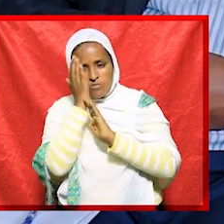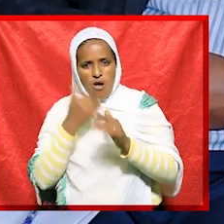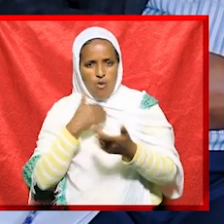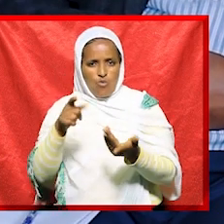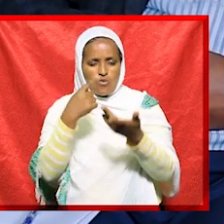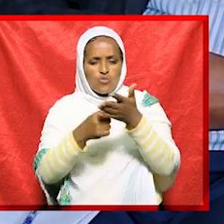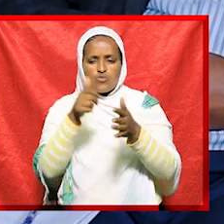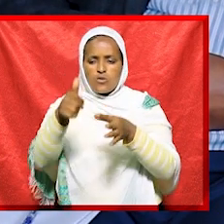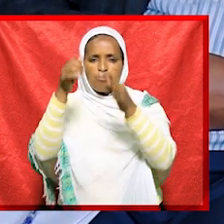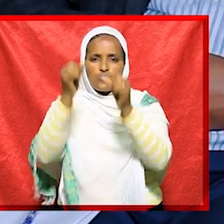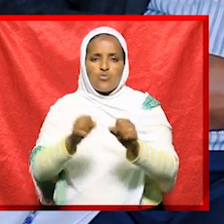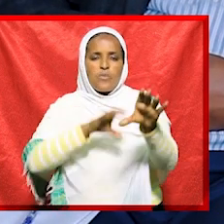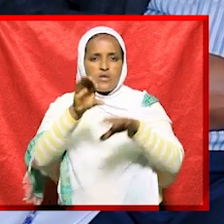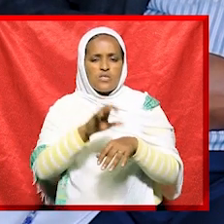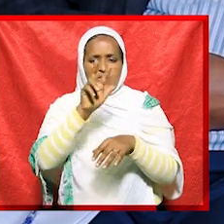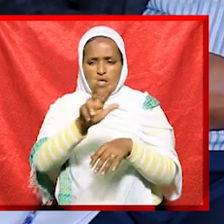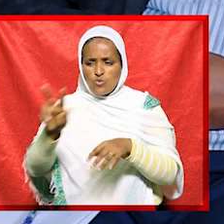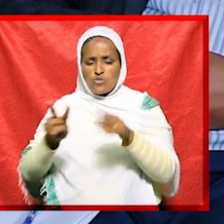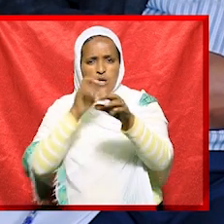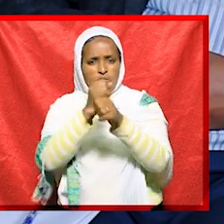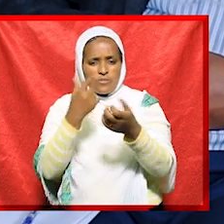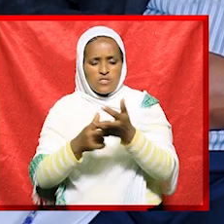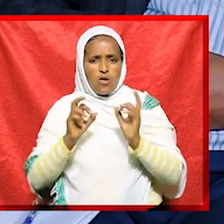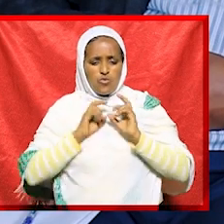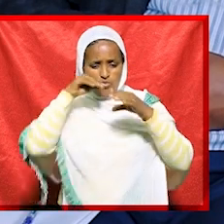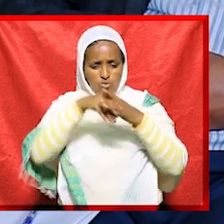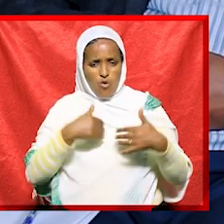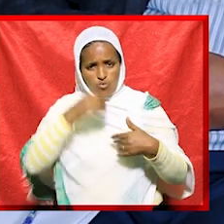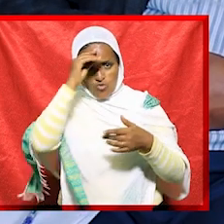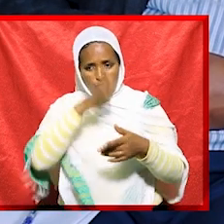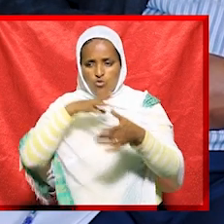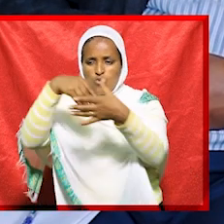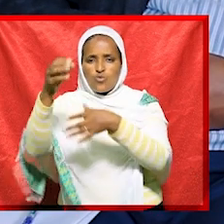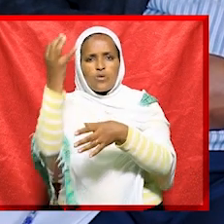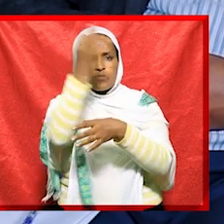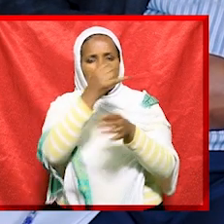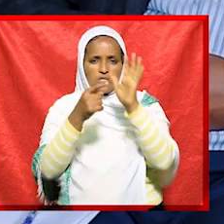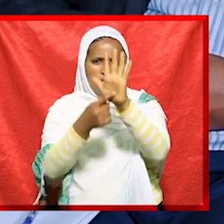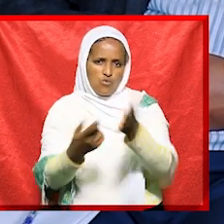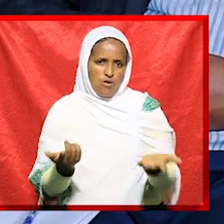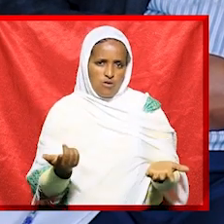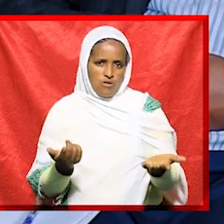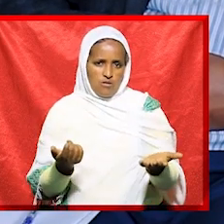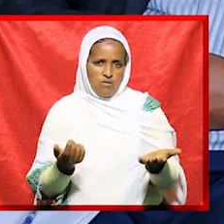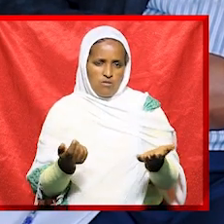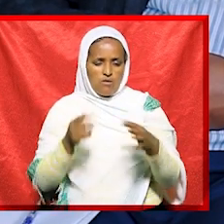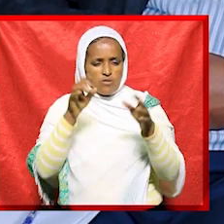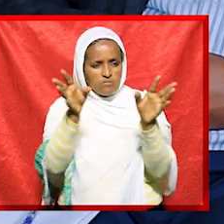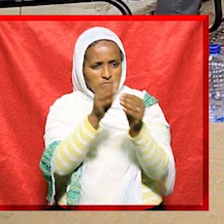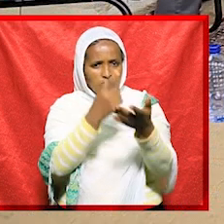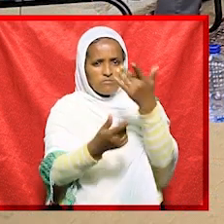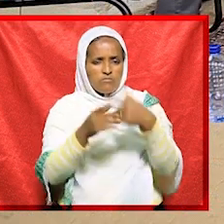እነዛ ራሳቸውን እንዲችሉ የሚያደርግ 32 ዓመት በዛ ህይወት ውስጥ ያሉ ሰዎች እኮ ወጥተው ለምስክርነት ታይተዋል። ፓርቲ እኮ